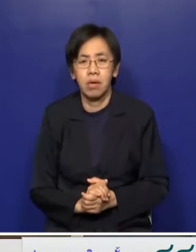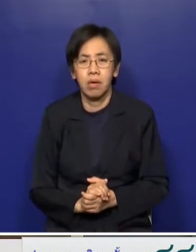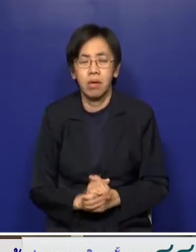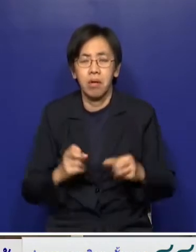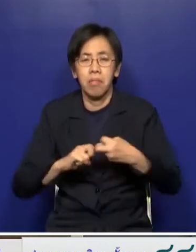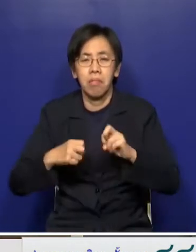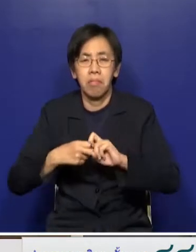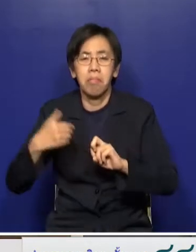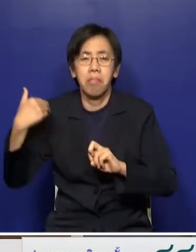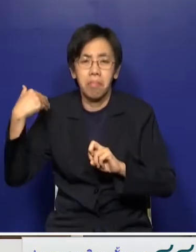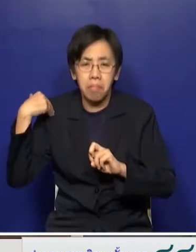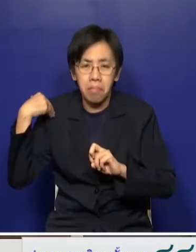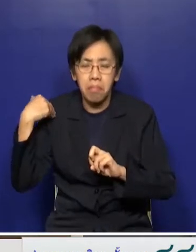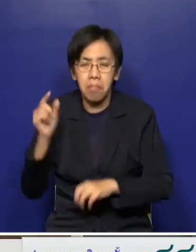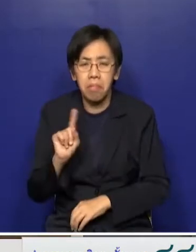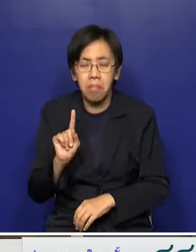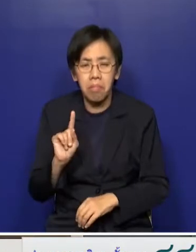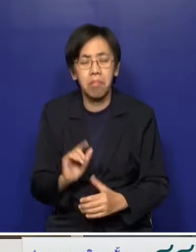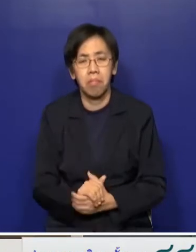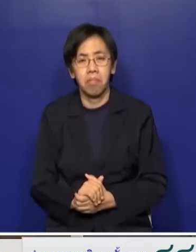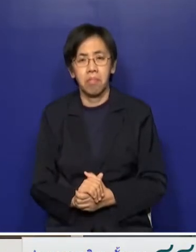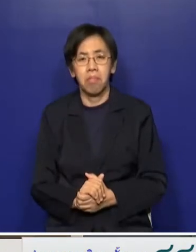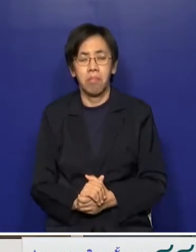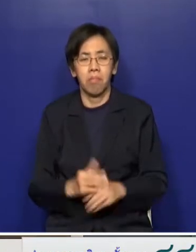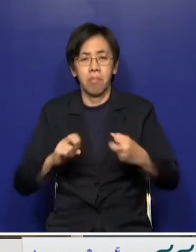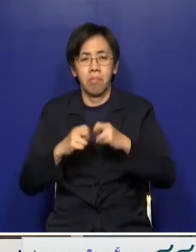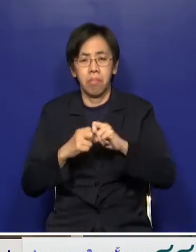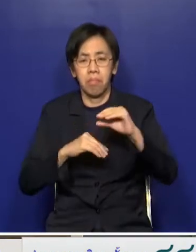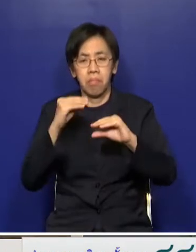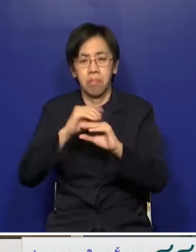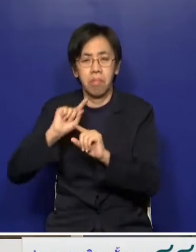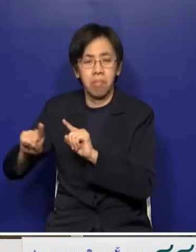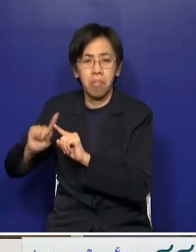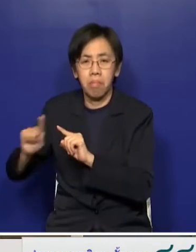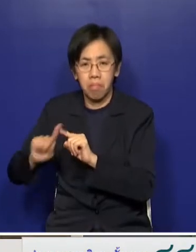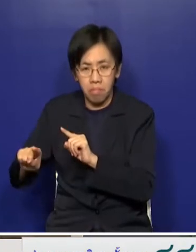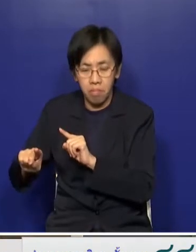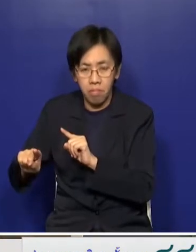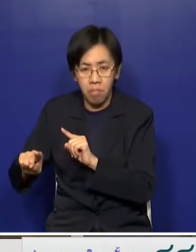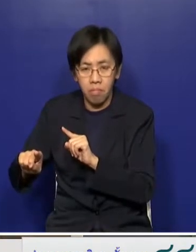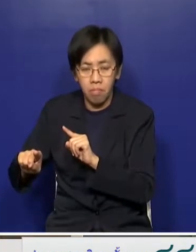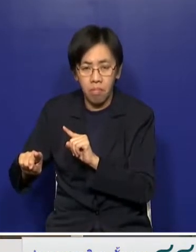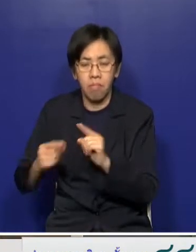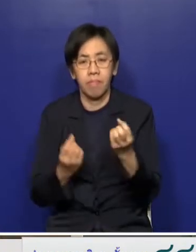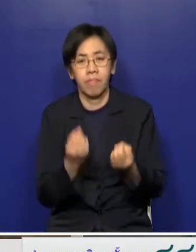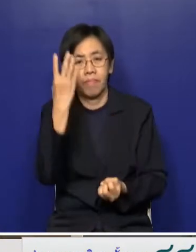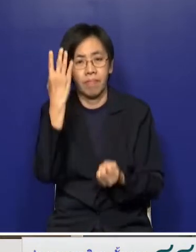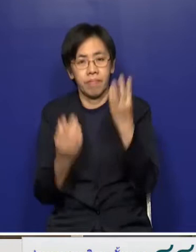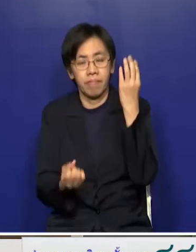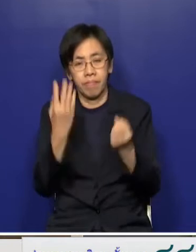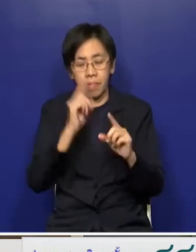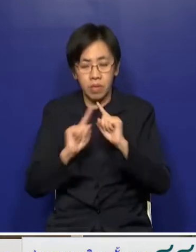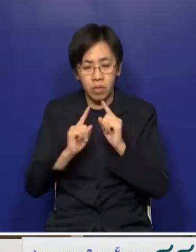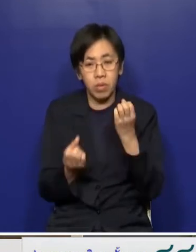อยู่ครับท่านประธานก็คือมีปัญหาว่าการทำโครงการต่างๆบางครั้งในพื้นที่ของป่าไม้ก็ต้องคุยกับป่า